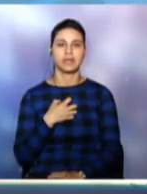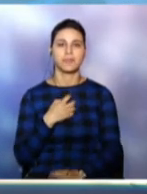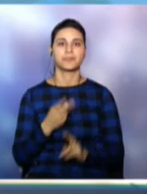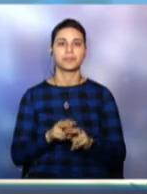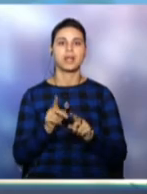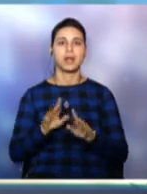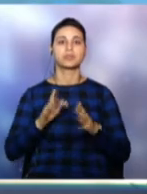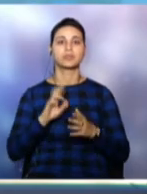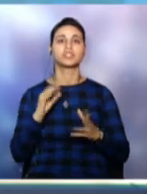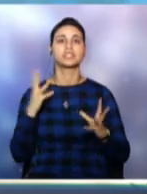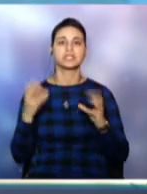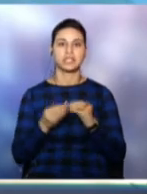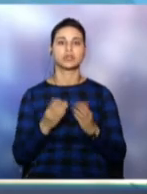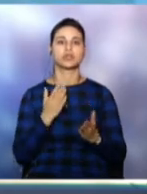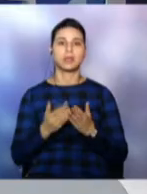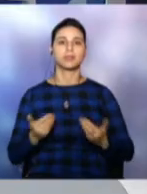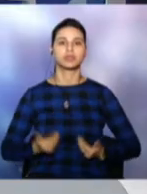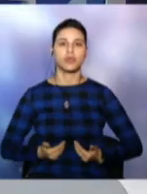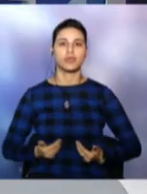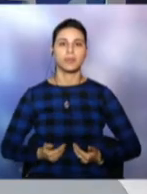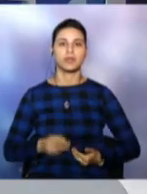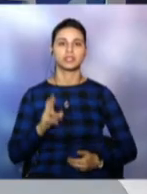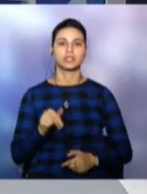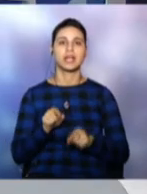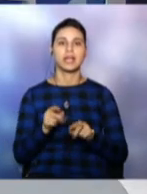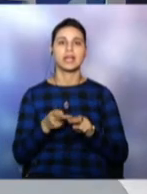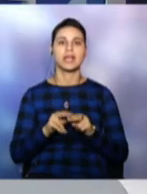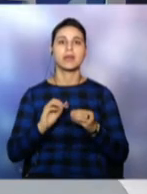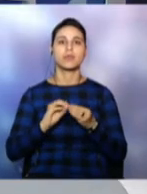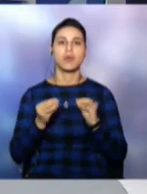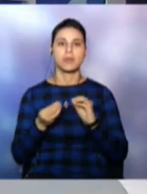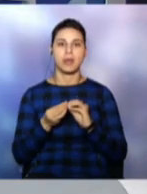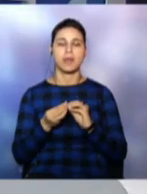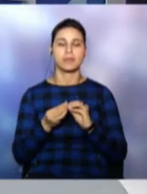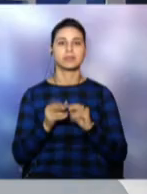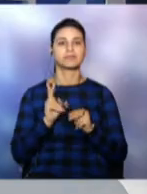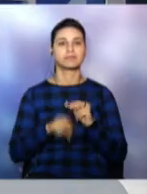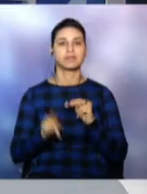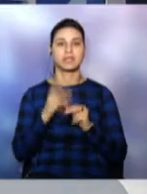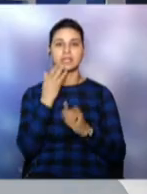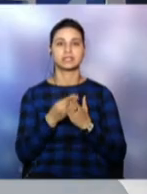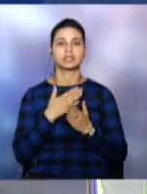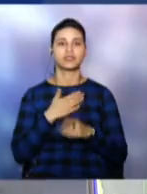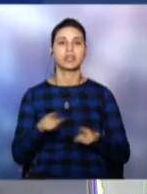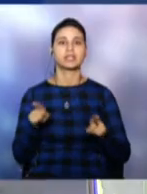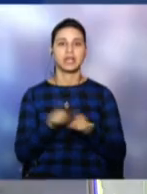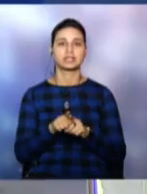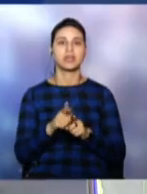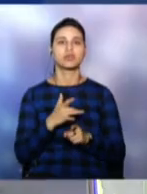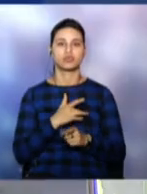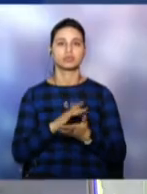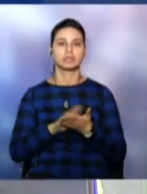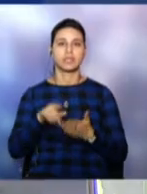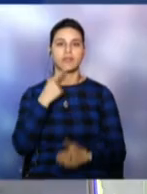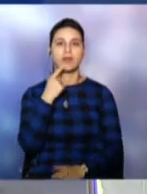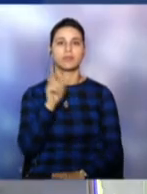ამ შემთხვევაში და საერთოდ ალბათ ცხოვრებაშიც. და გასაღები იმ პრობლემების თავიდან ასაცილებლად, რასაც ჩვენ ასე გულმოდგინებთ, ვცდილობთ